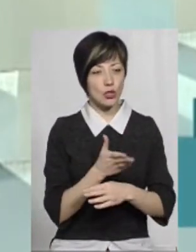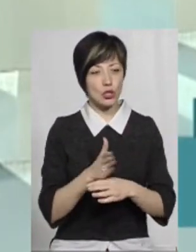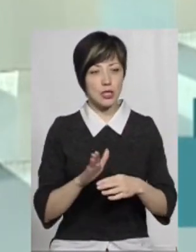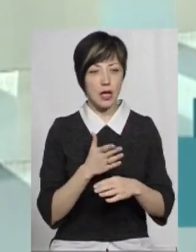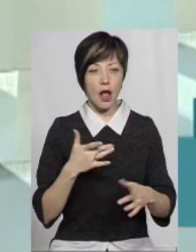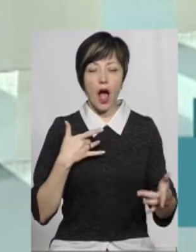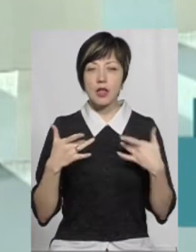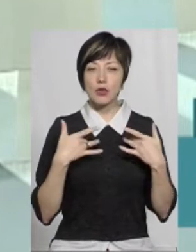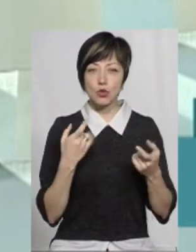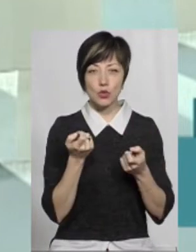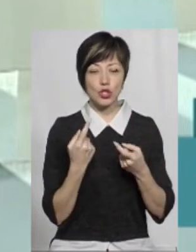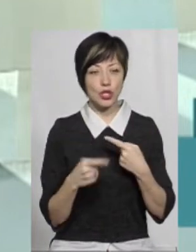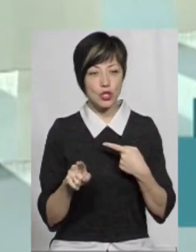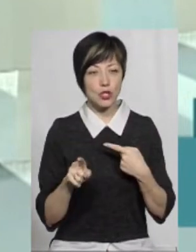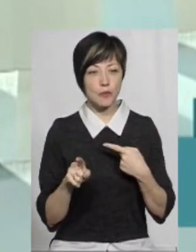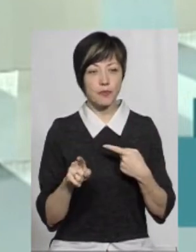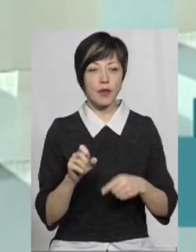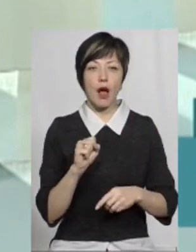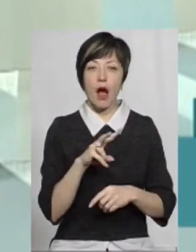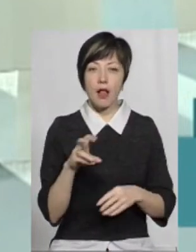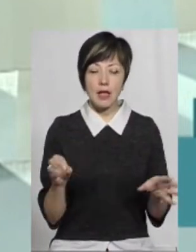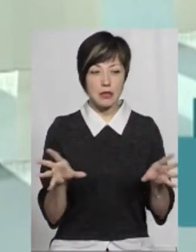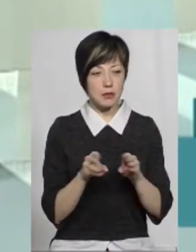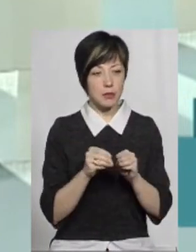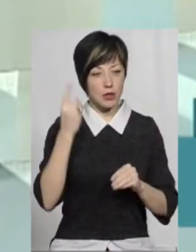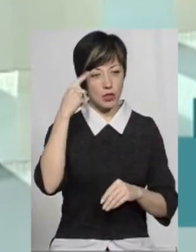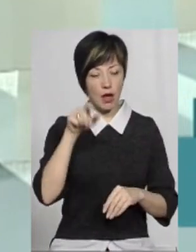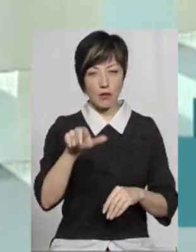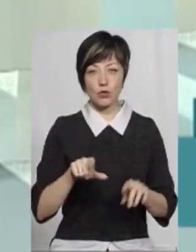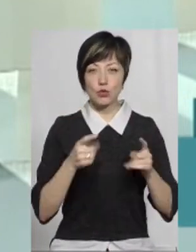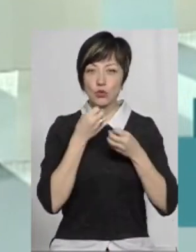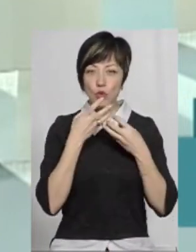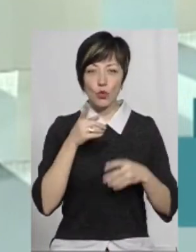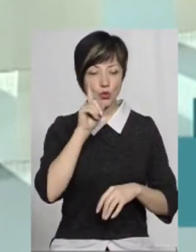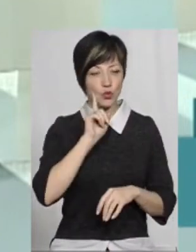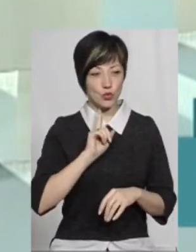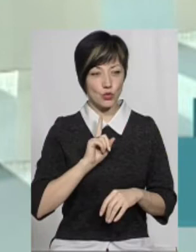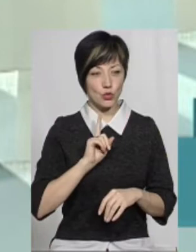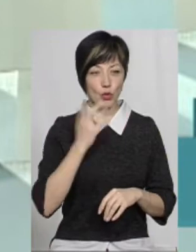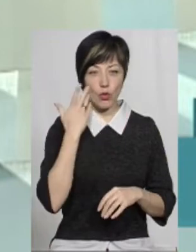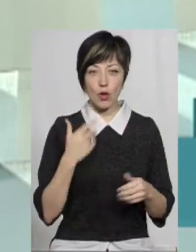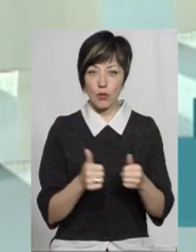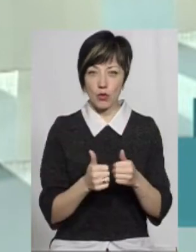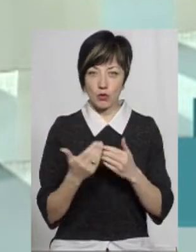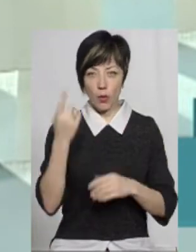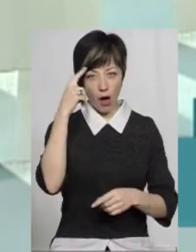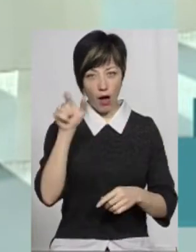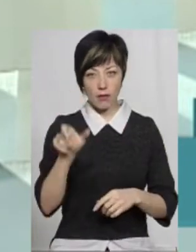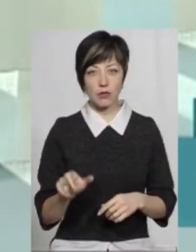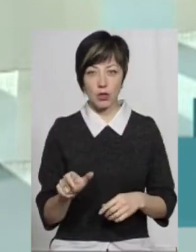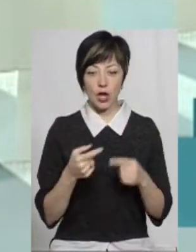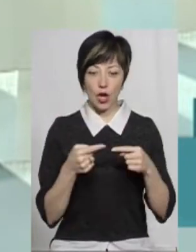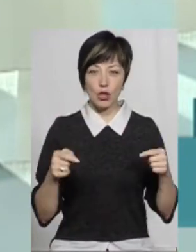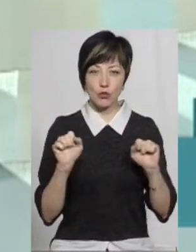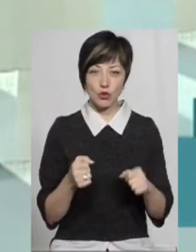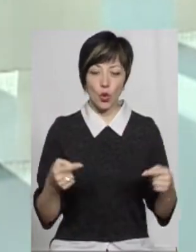але драматургія – це трошки інше, от, але спільно з автором дуже добре, дуже зручно, коли поруч з тобою автор, якісь